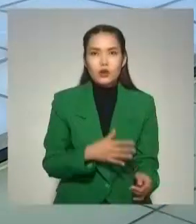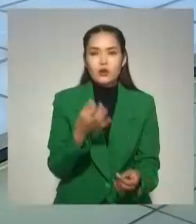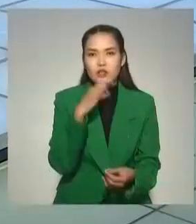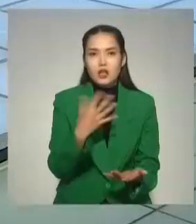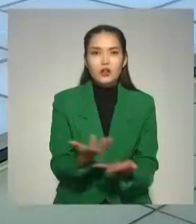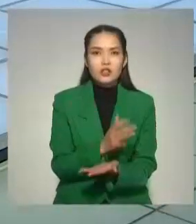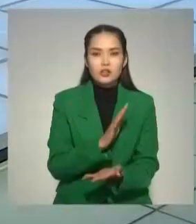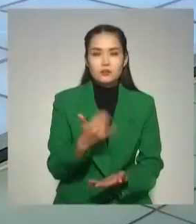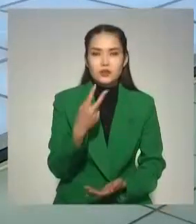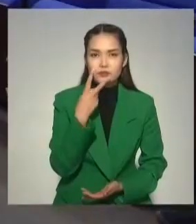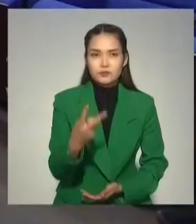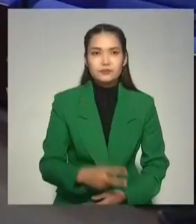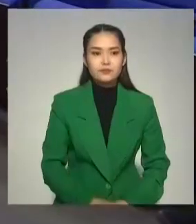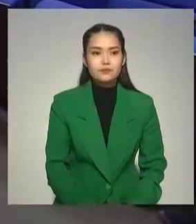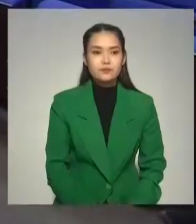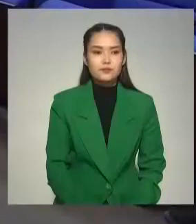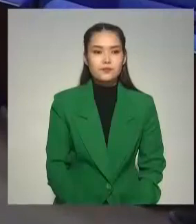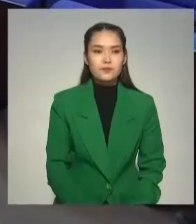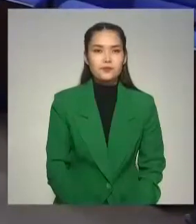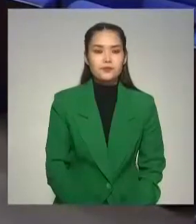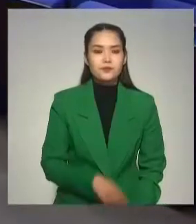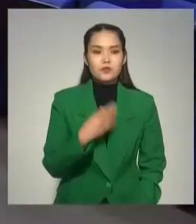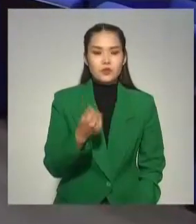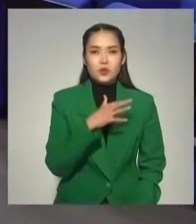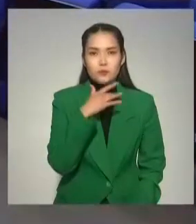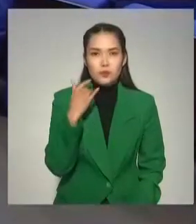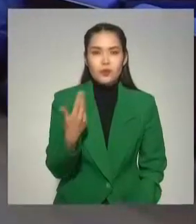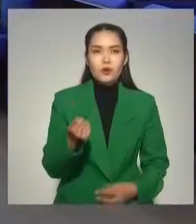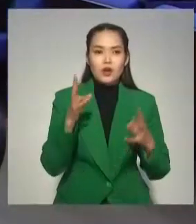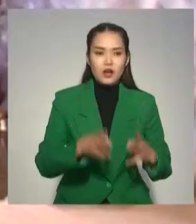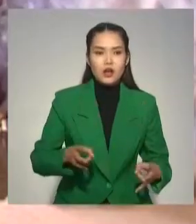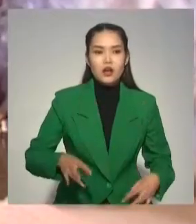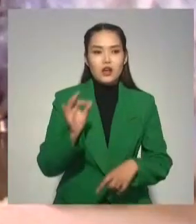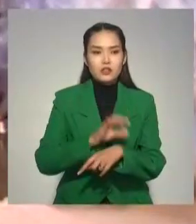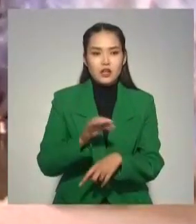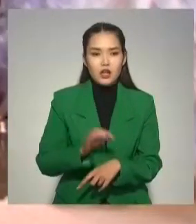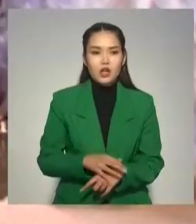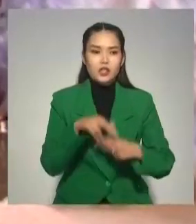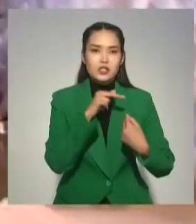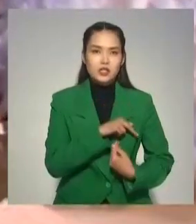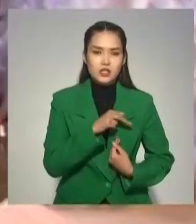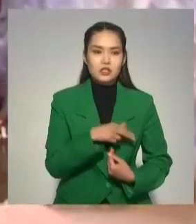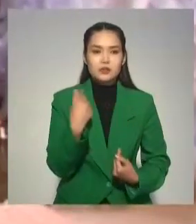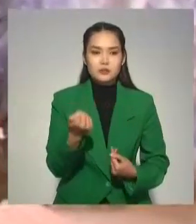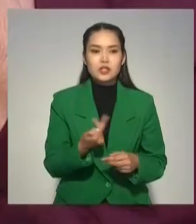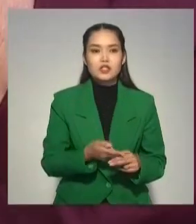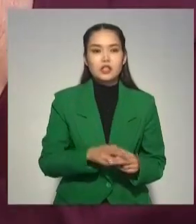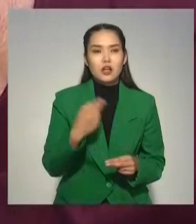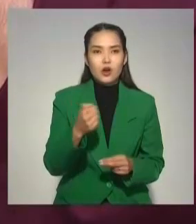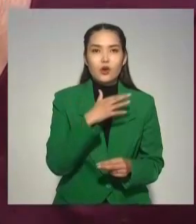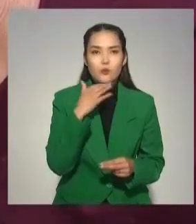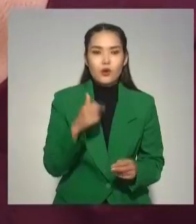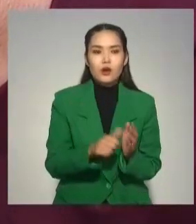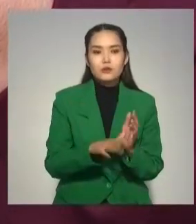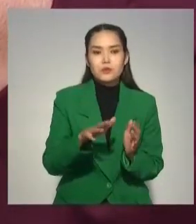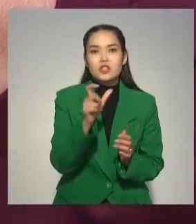туралы әріптесім айтады. Паркинсон ауруына шалдыққандардың мидағы нейрон қызметі бұзылады. Әдетте бұл дерт 55-65